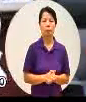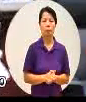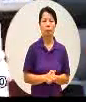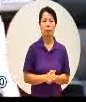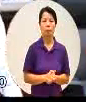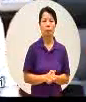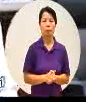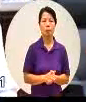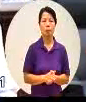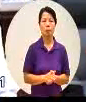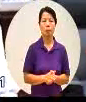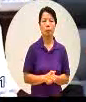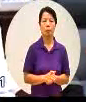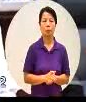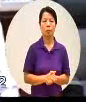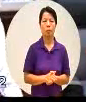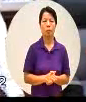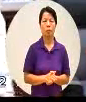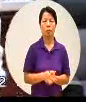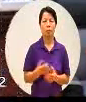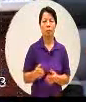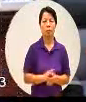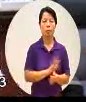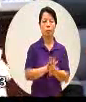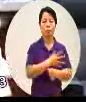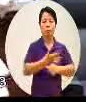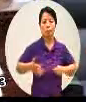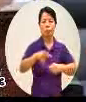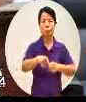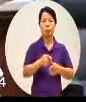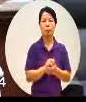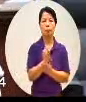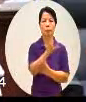来，咱看一下迄个爱河的啦吼。